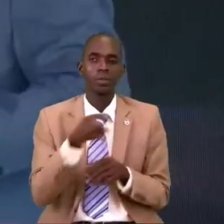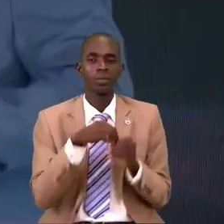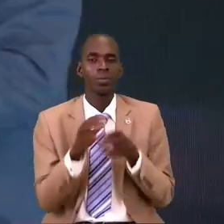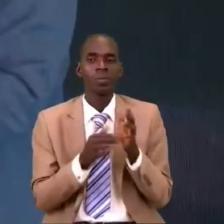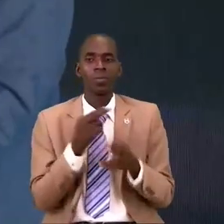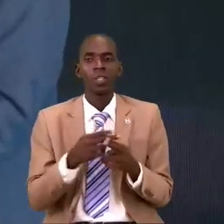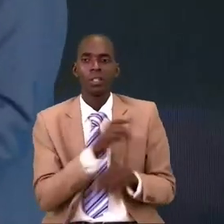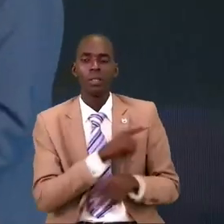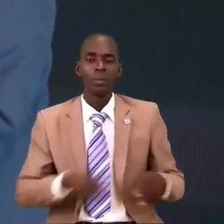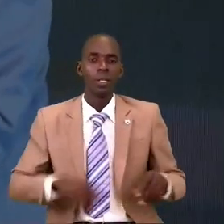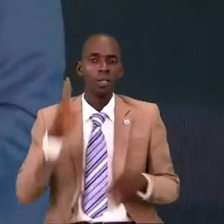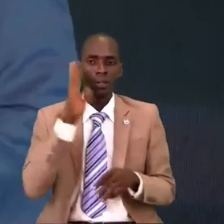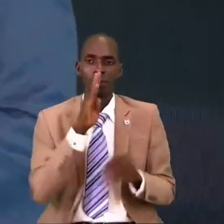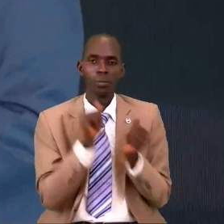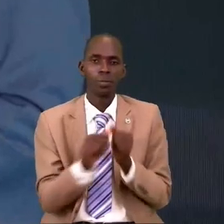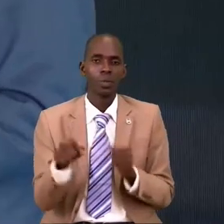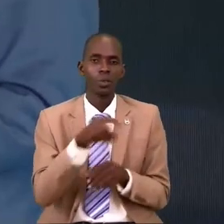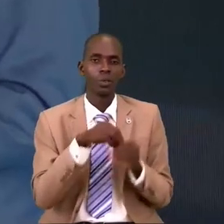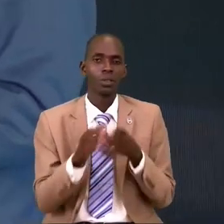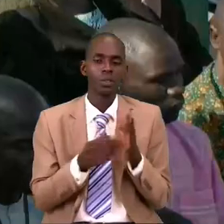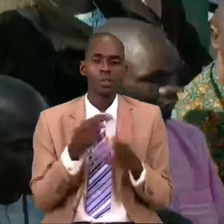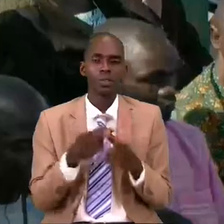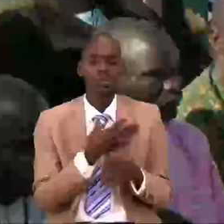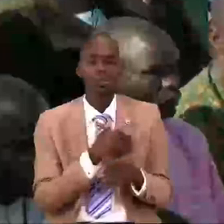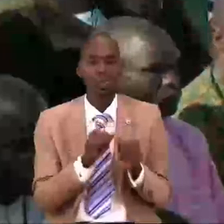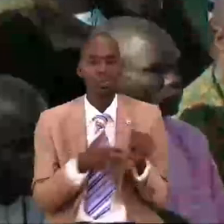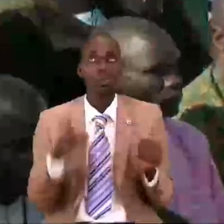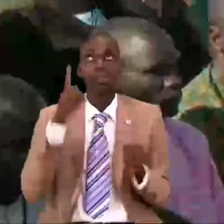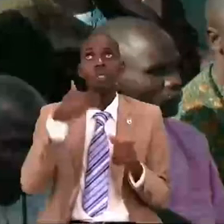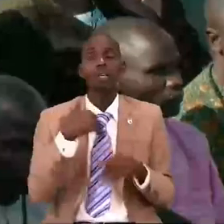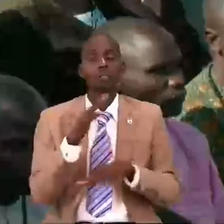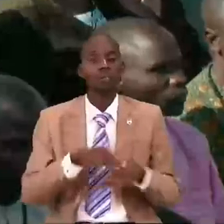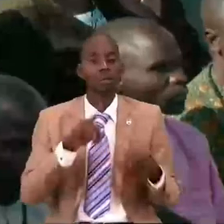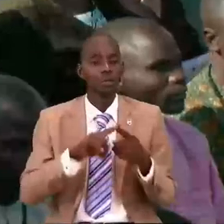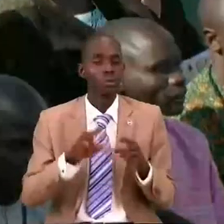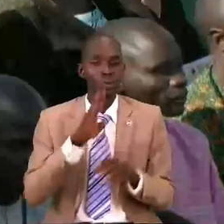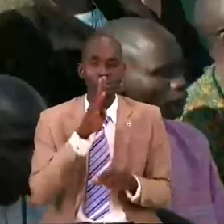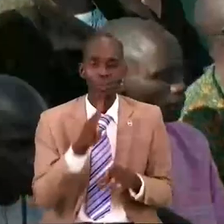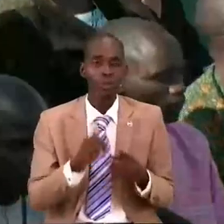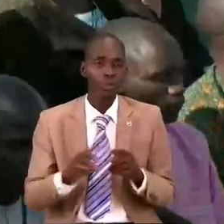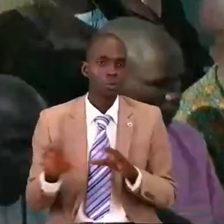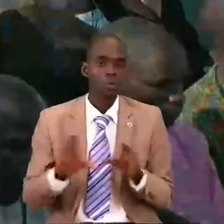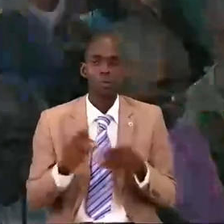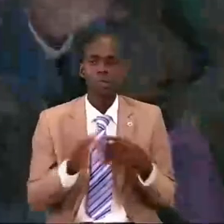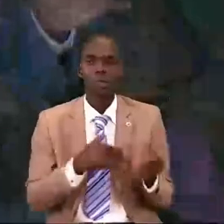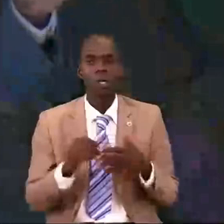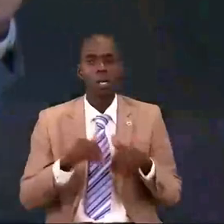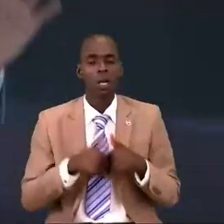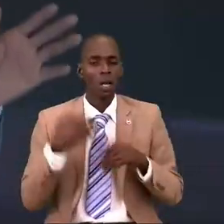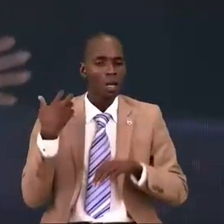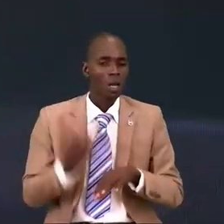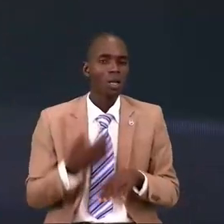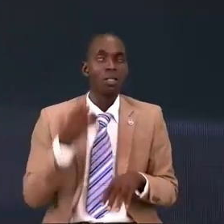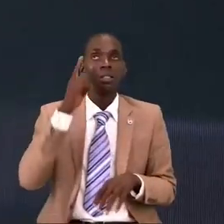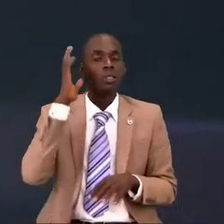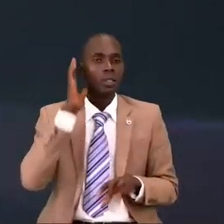faire, peu importe la difficulté, il le fera avec toi. Et il s'en allait prêcher la